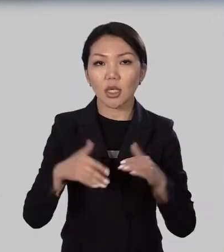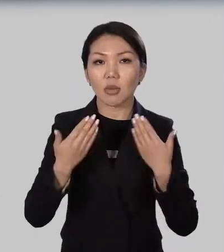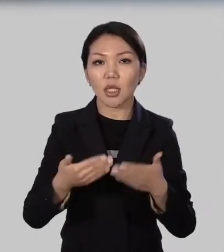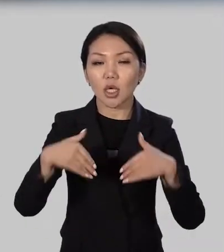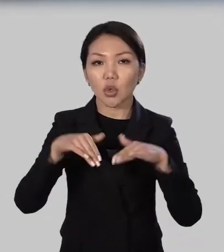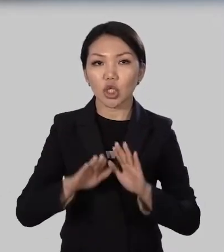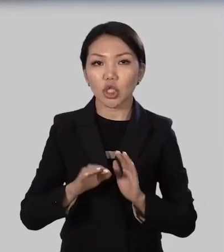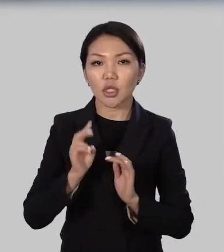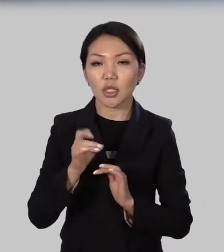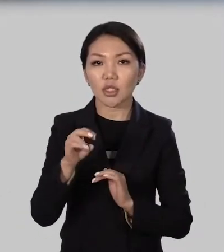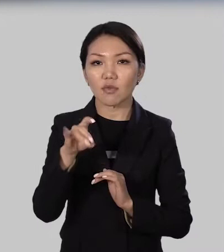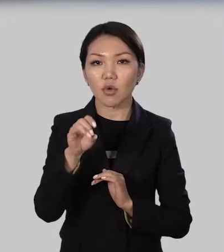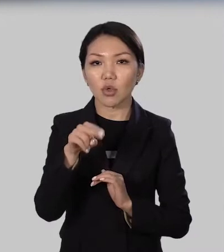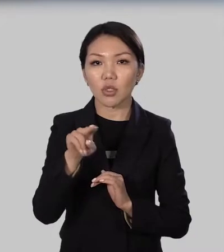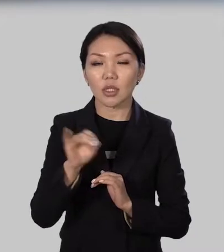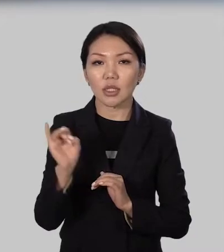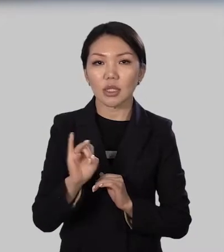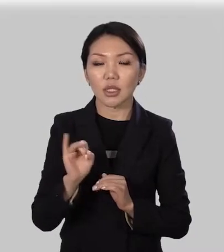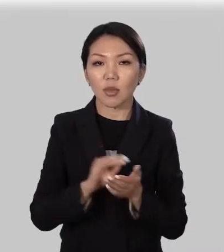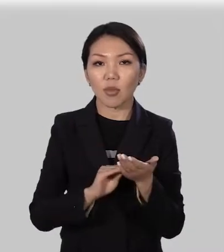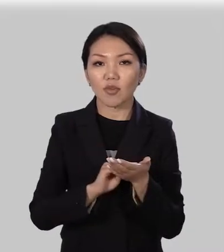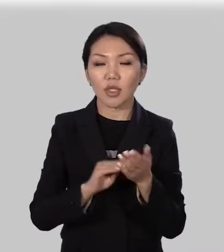решить кроссворд и повторить правила.